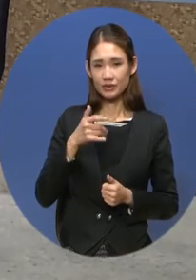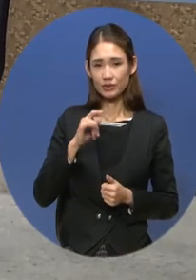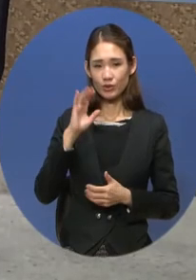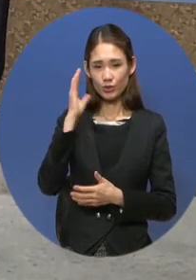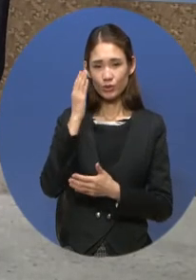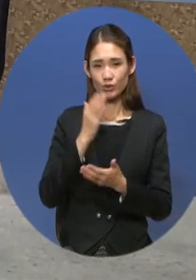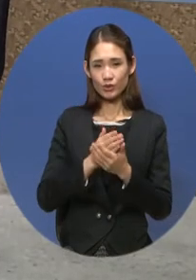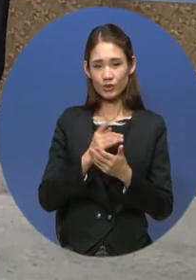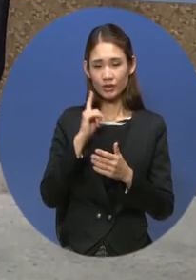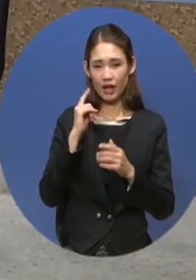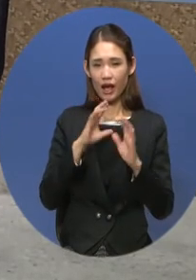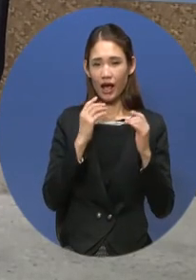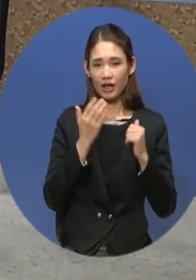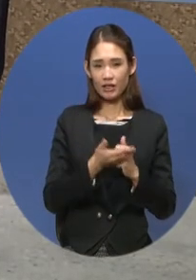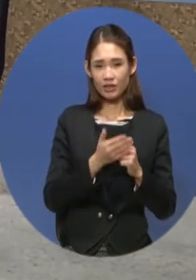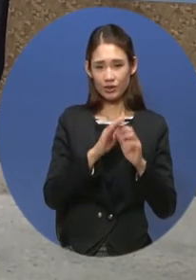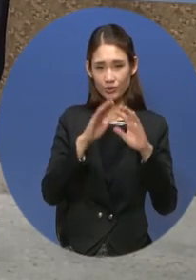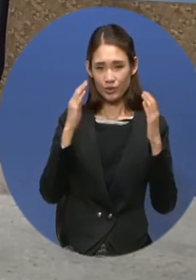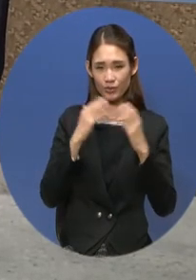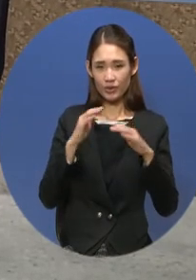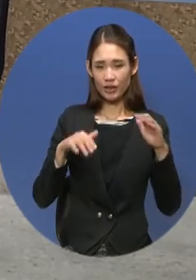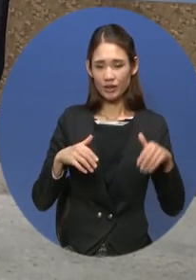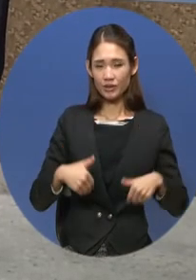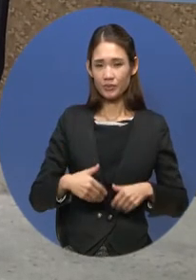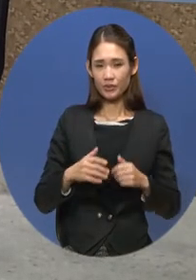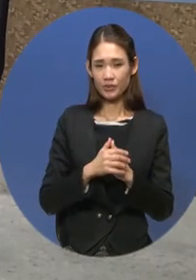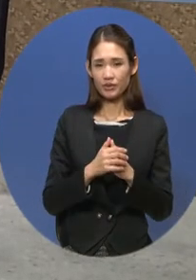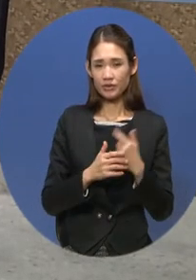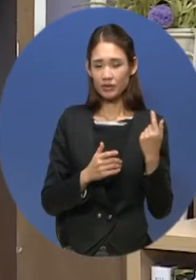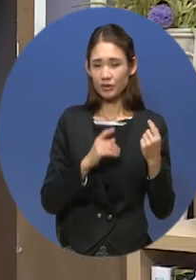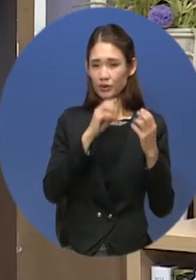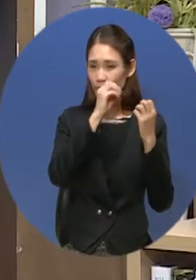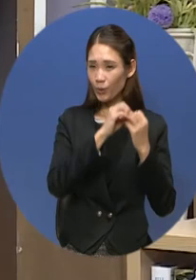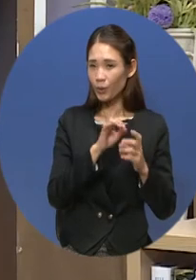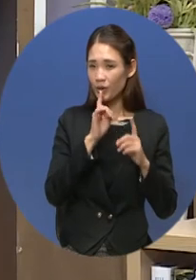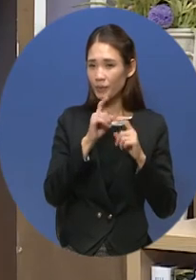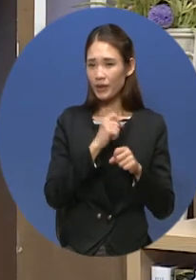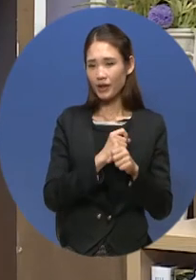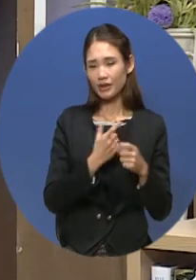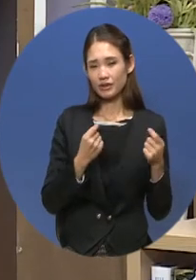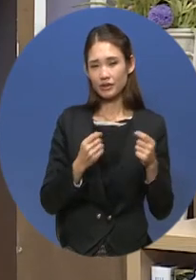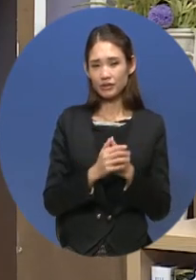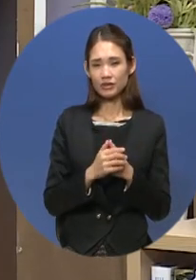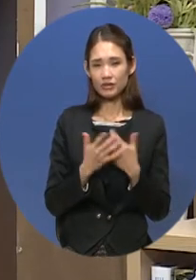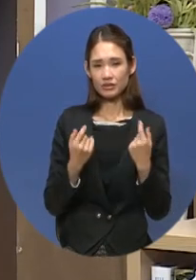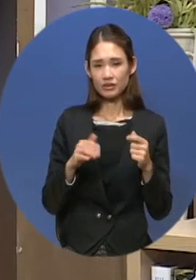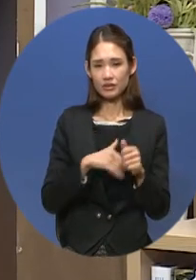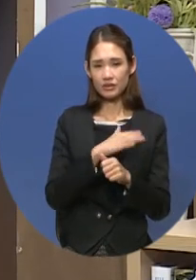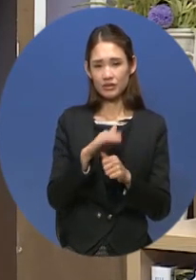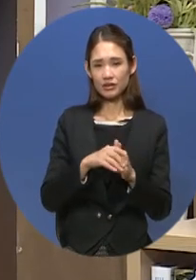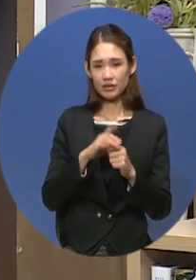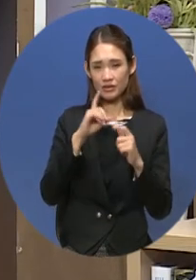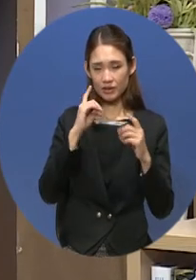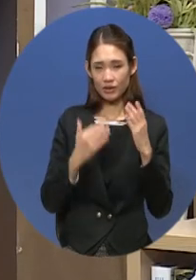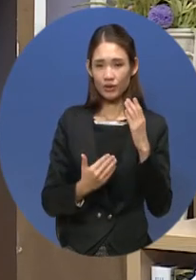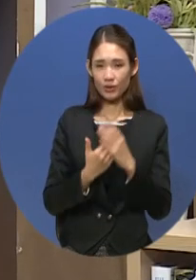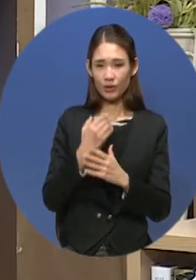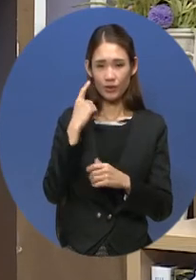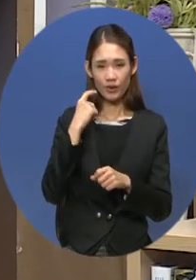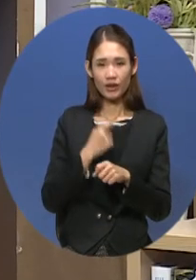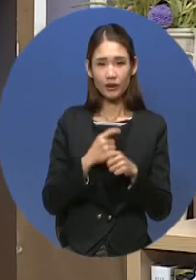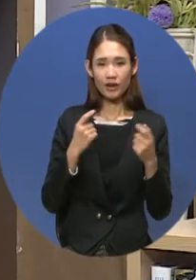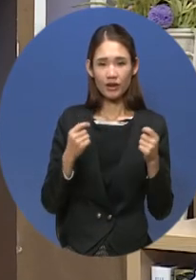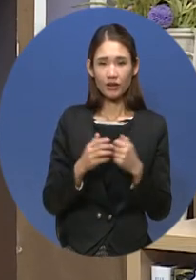왜 한 아이를 키우기 위해서는 온 마을이 필요하다. 네, 맞습니다. 속담이 있는 것처럼. 그렇죠. 네, 지금 딱 이제 그런 지혜를 발휘할 때가 아닌가